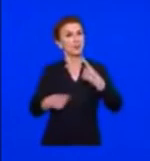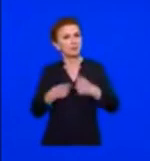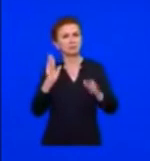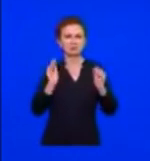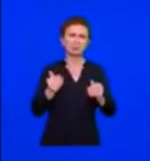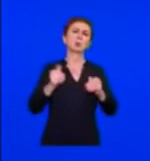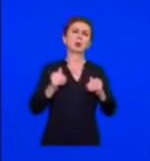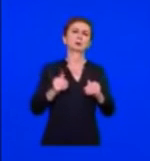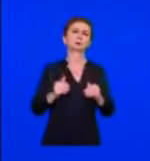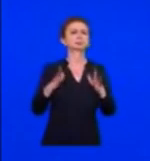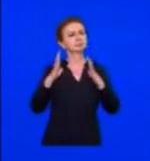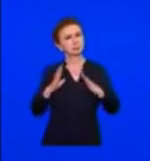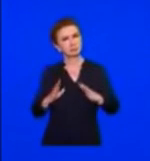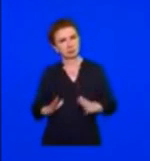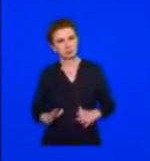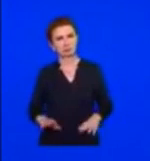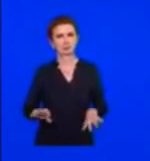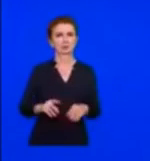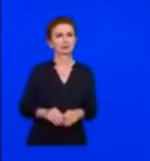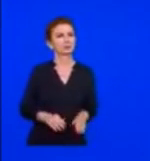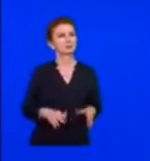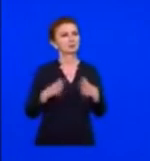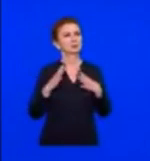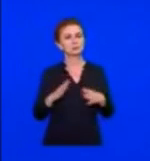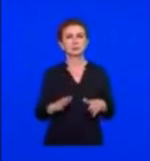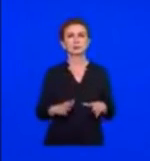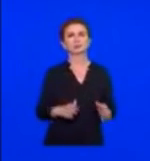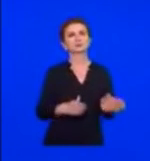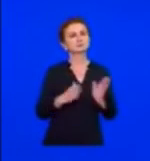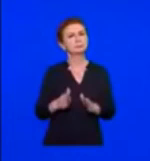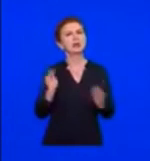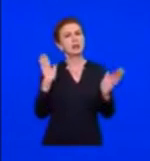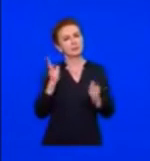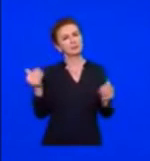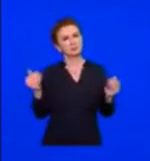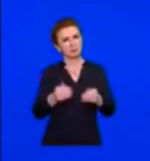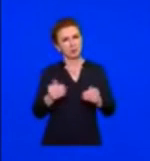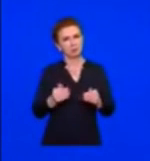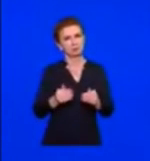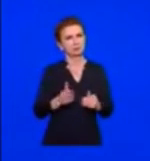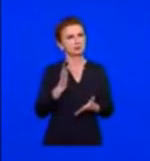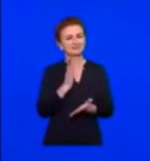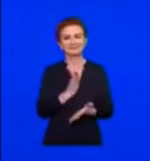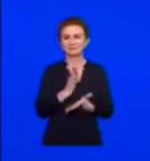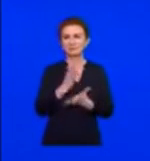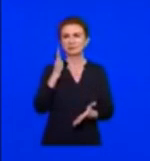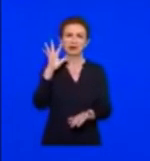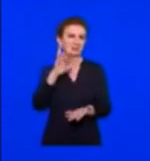do bardziej spokojnych kolejin i będziemy mogli w pełni i wyłącznie zajmować